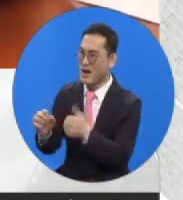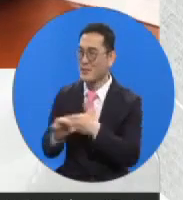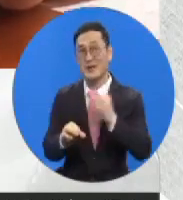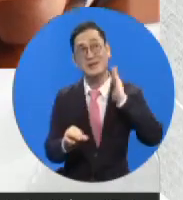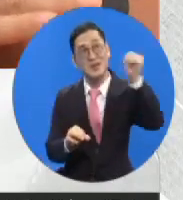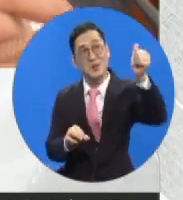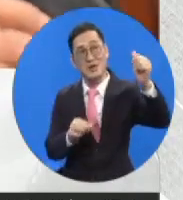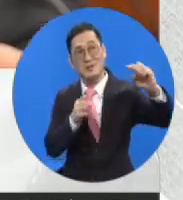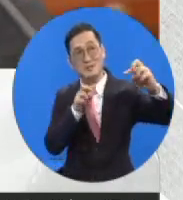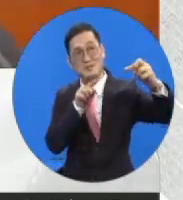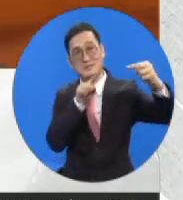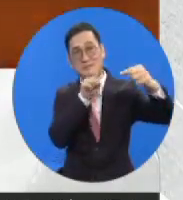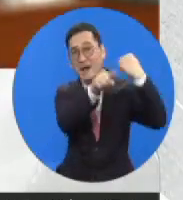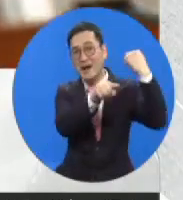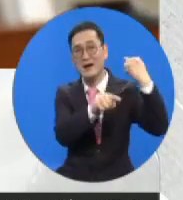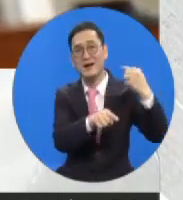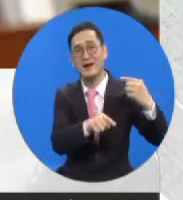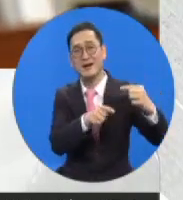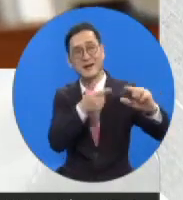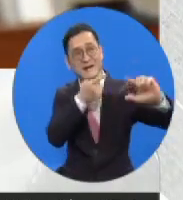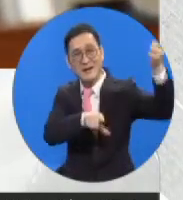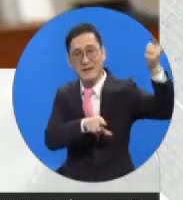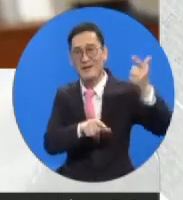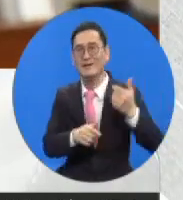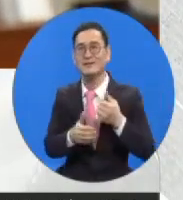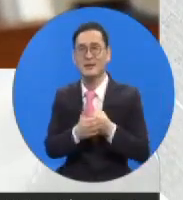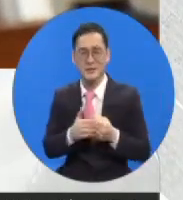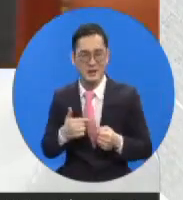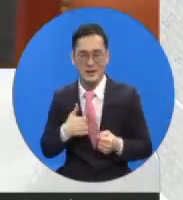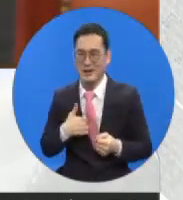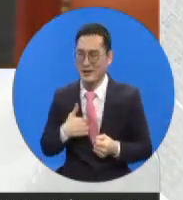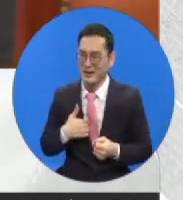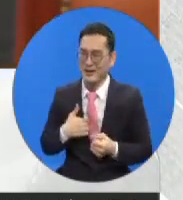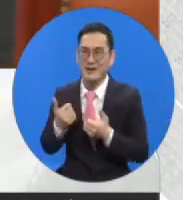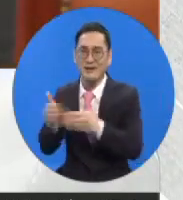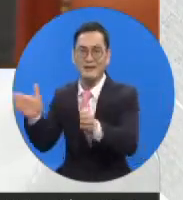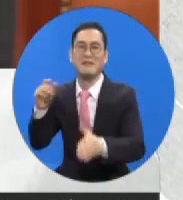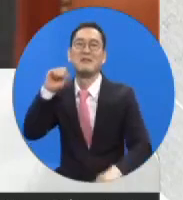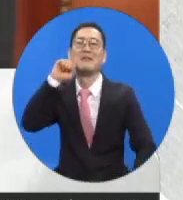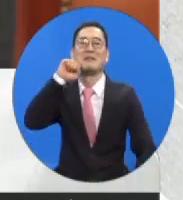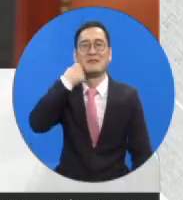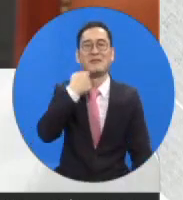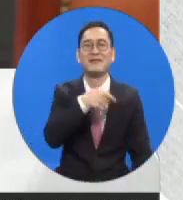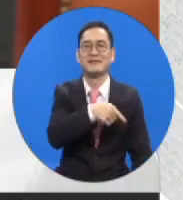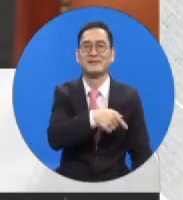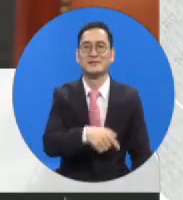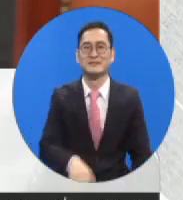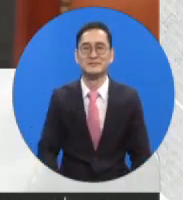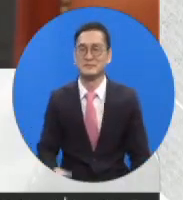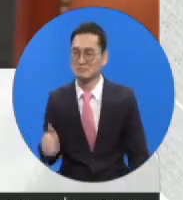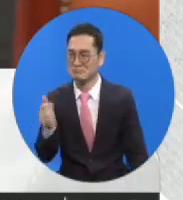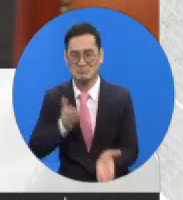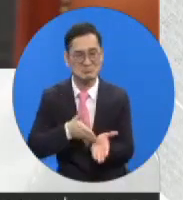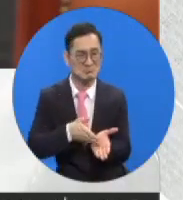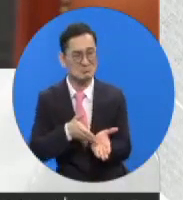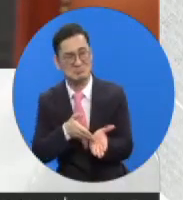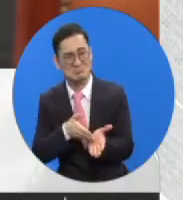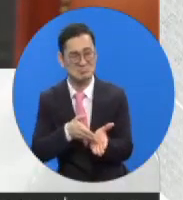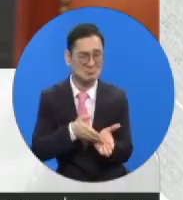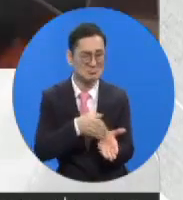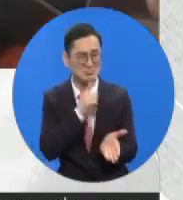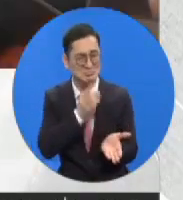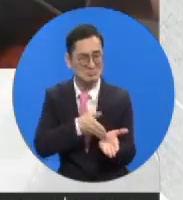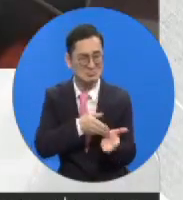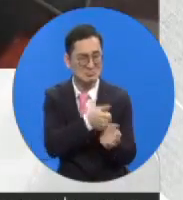때문에 그렇군요. 앞으로 지금 뭐 사실 어제 이제 대검 국감에서의 발언들로 지금 발언에 여러 가지 논란이 있었지만 사실 여당